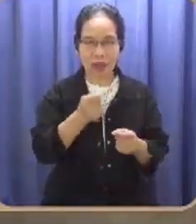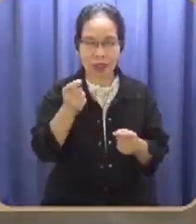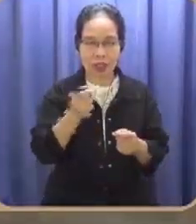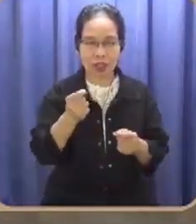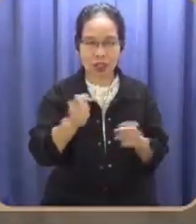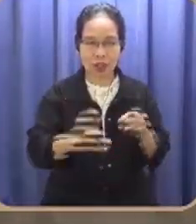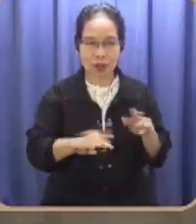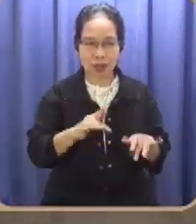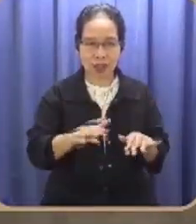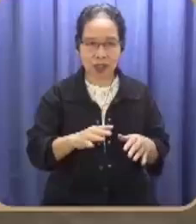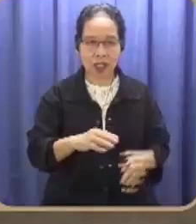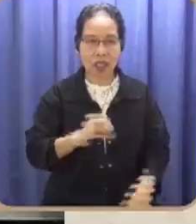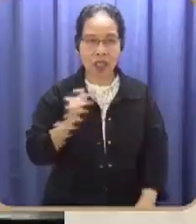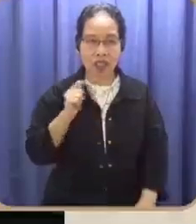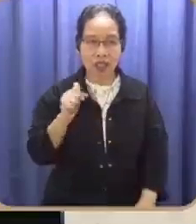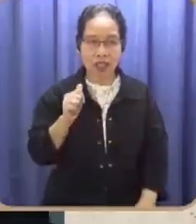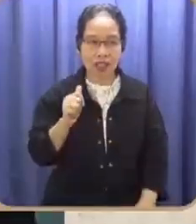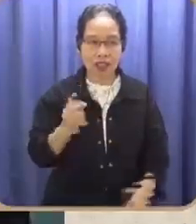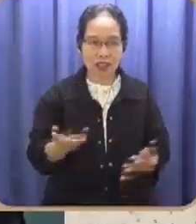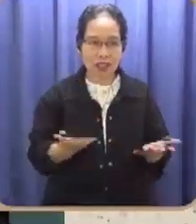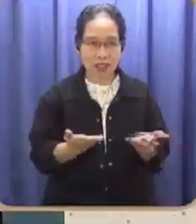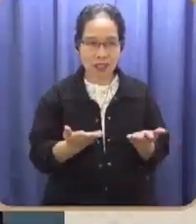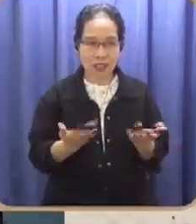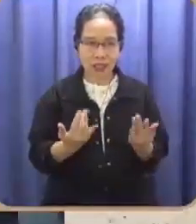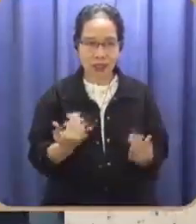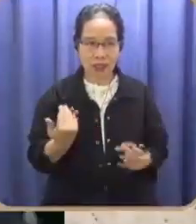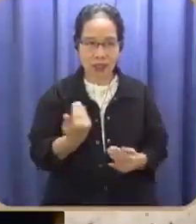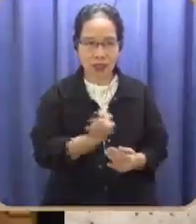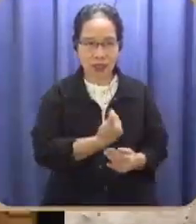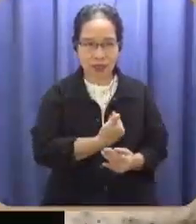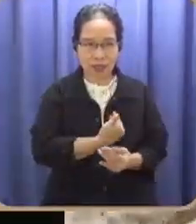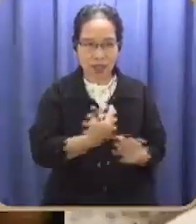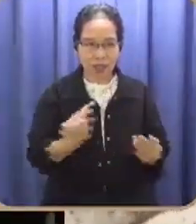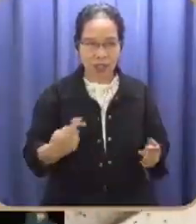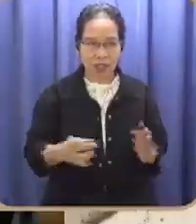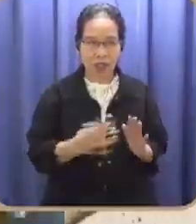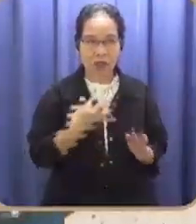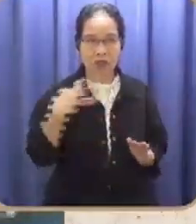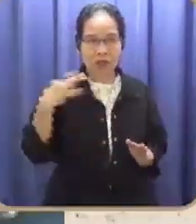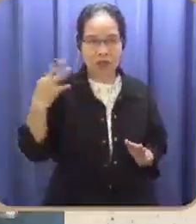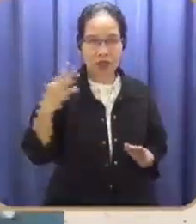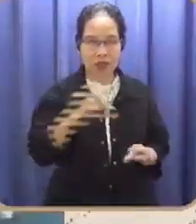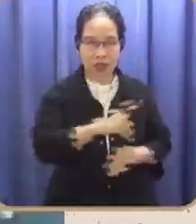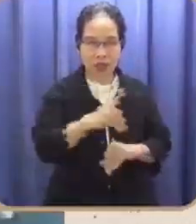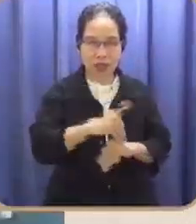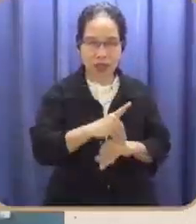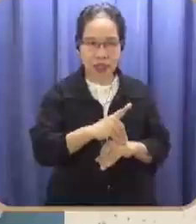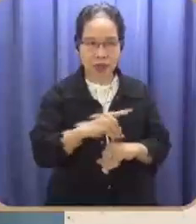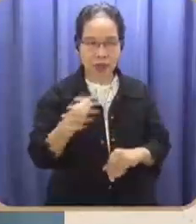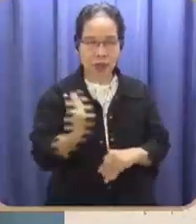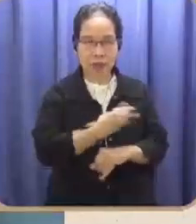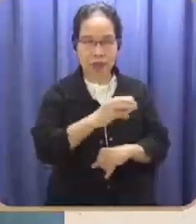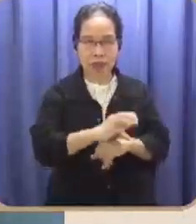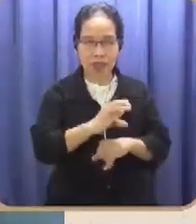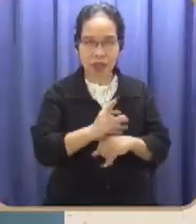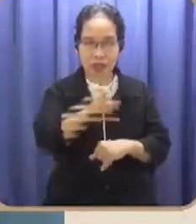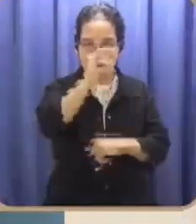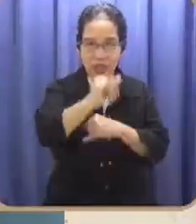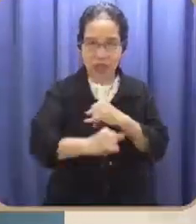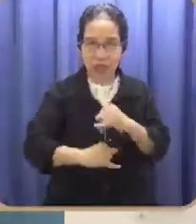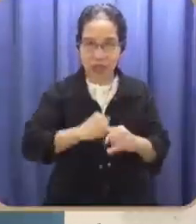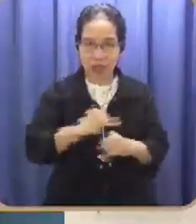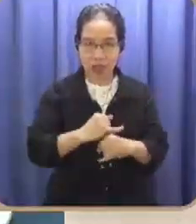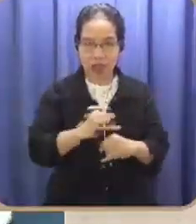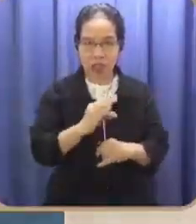Ate. Nandito rin po, Kuya, ang ating representative po, ang district servant po ng Members Church of God International ng Camarines